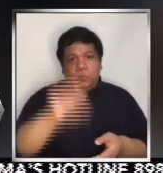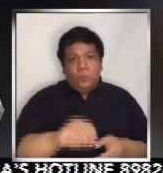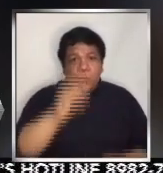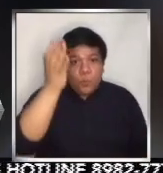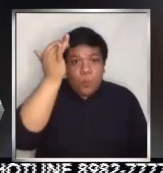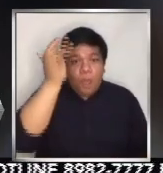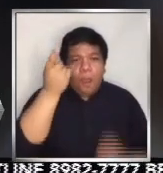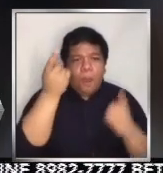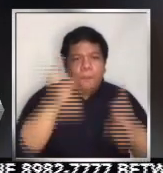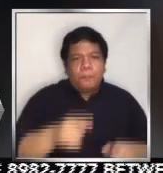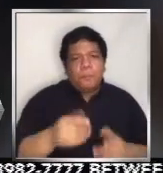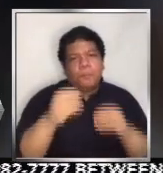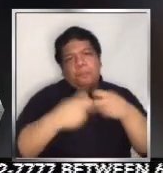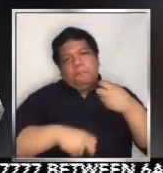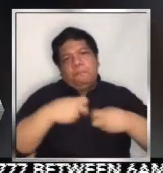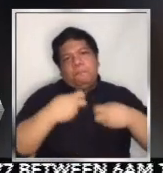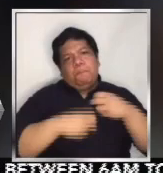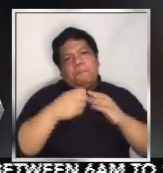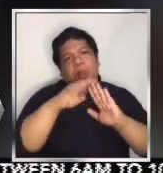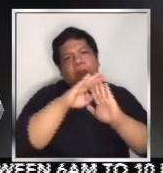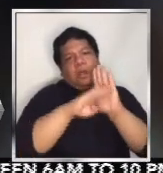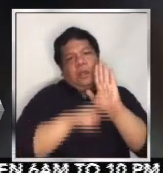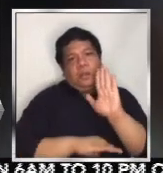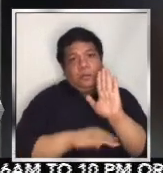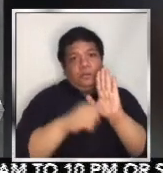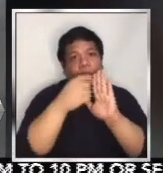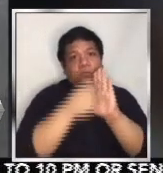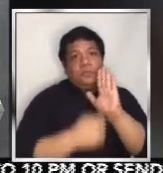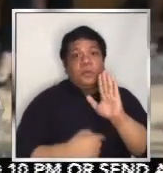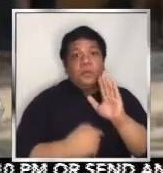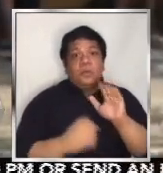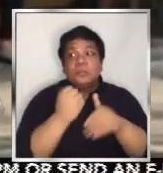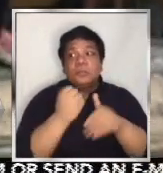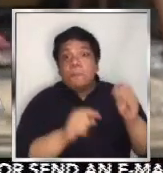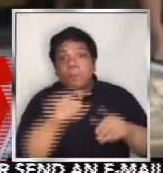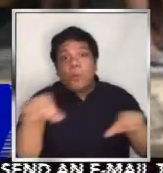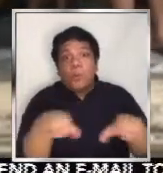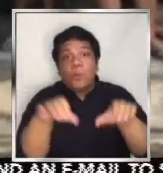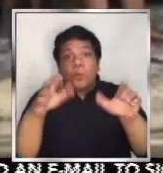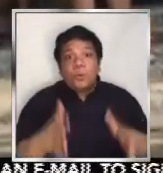listahan at may ilang worker pa ng MSWD ang nagkasakit. Para